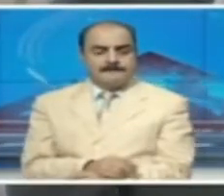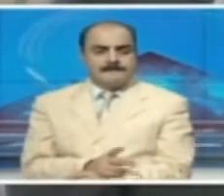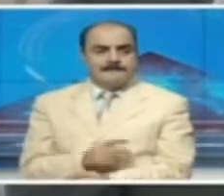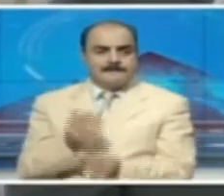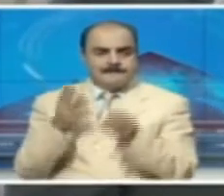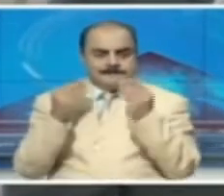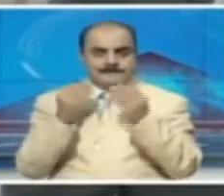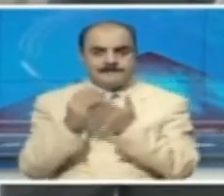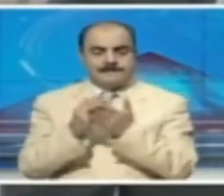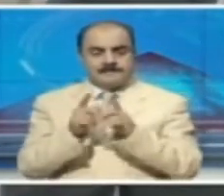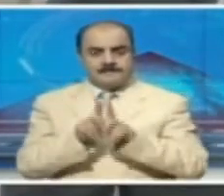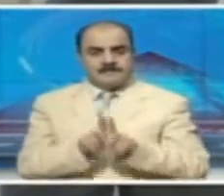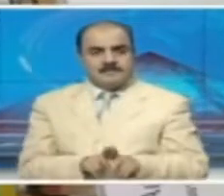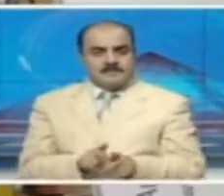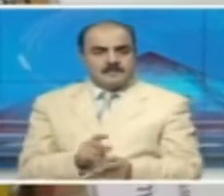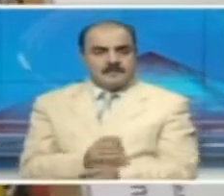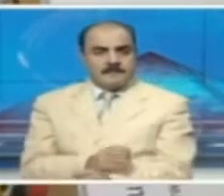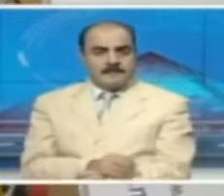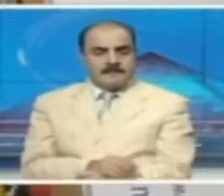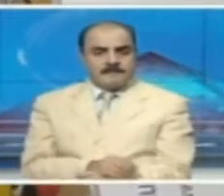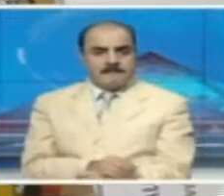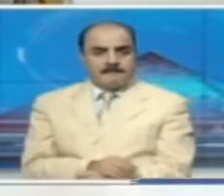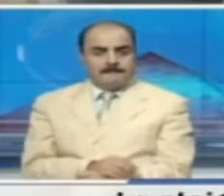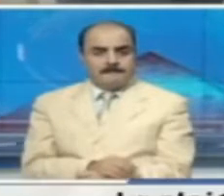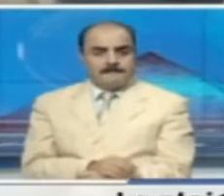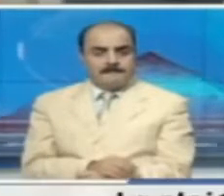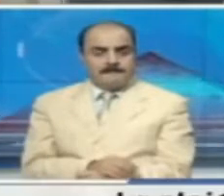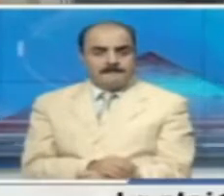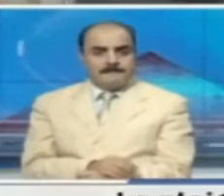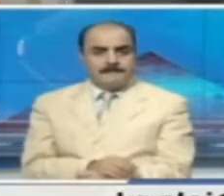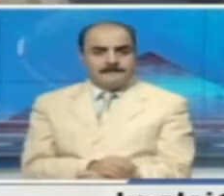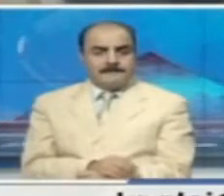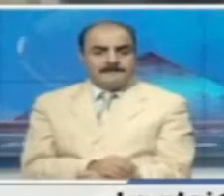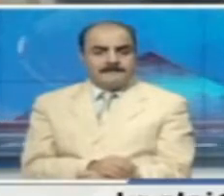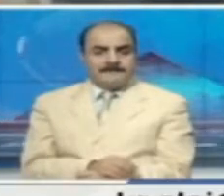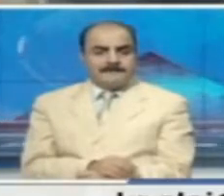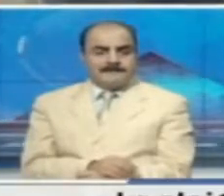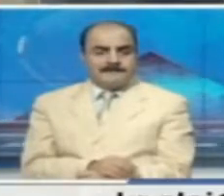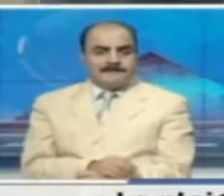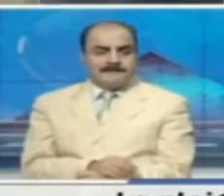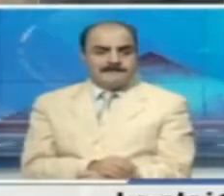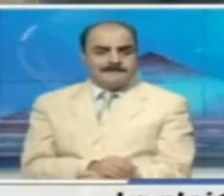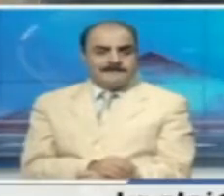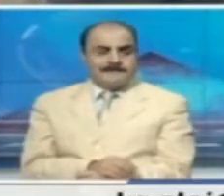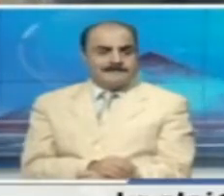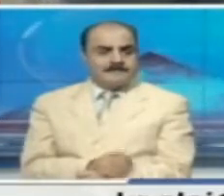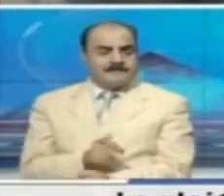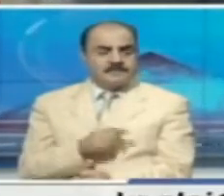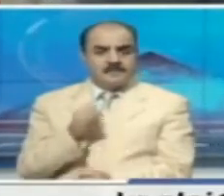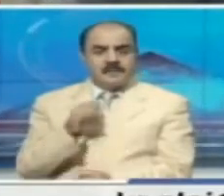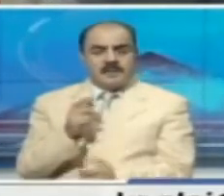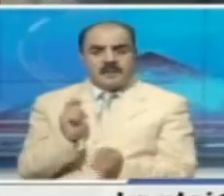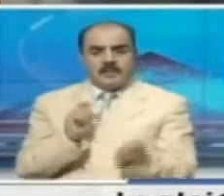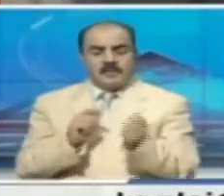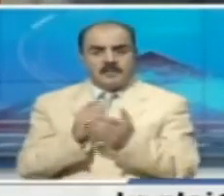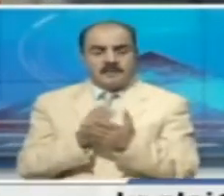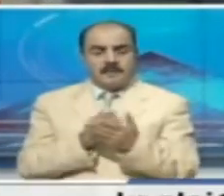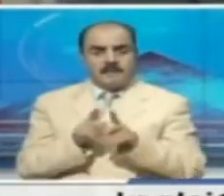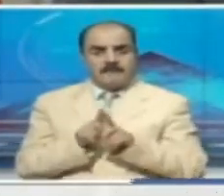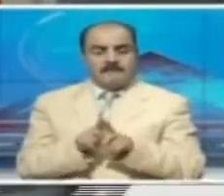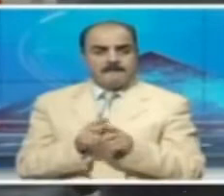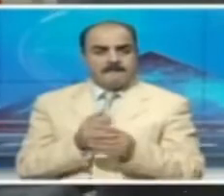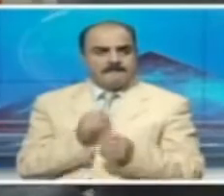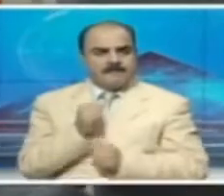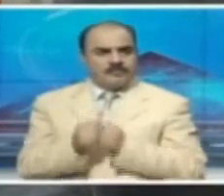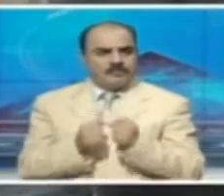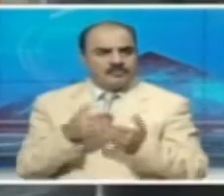والمعلومات وأيضا على انترنت الأشياء. سنعمل على نقل خبراتنا إلى الهيئة العربية ونأمل في تعميق